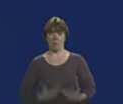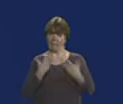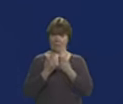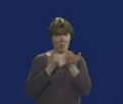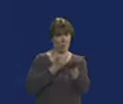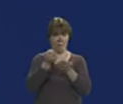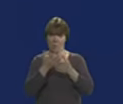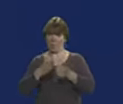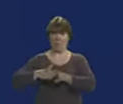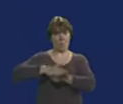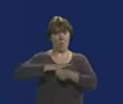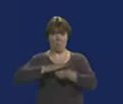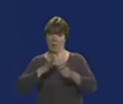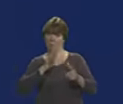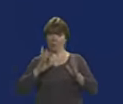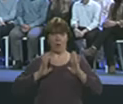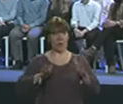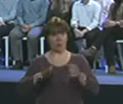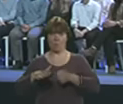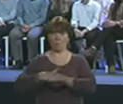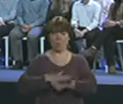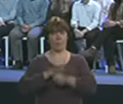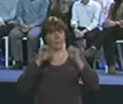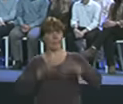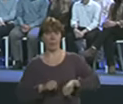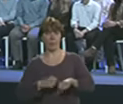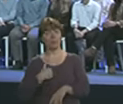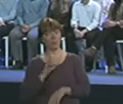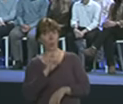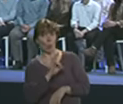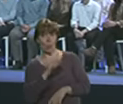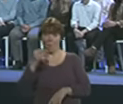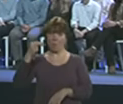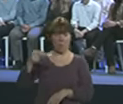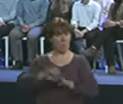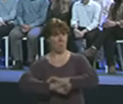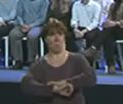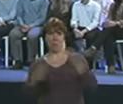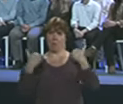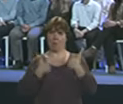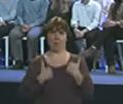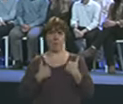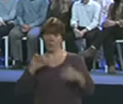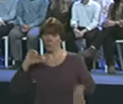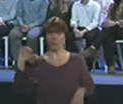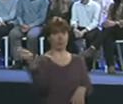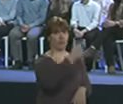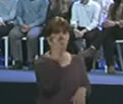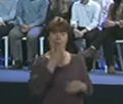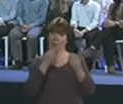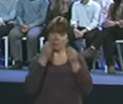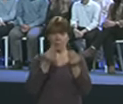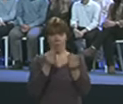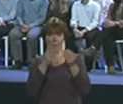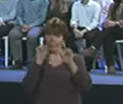éléments. Je veux donner des engagements précis. Je veux dire oui ou je veux dire non. Je veux que chacun d'entre vous puisse avoir les